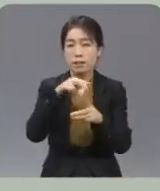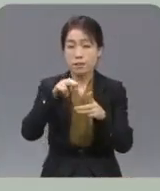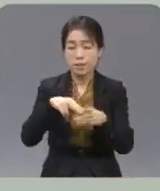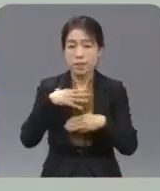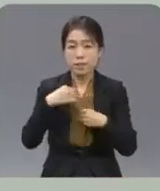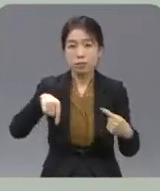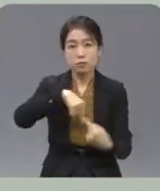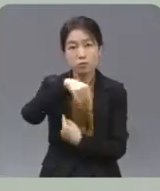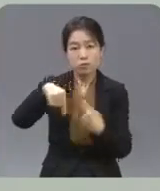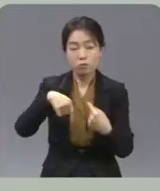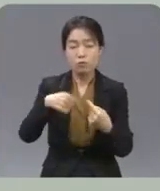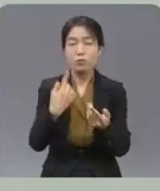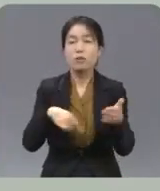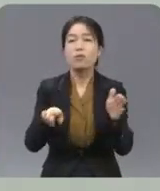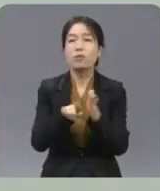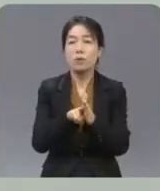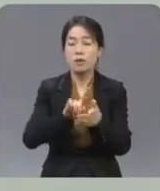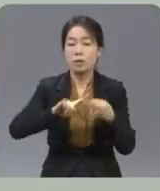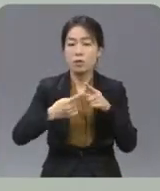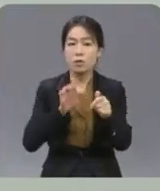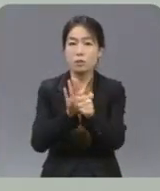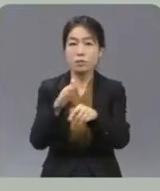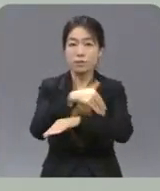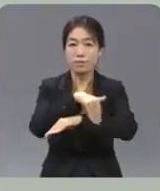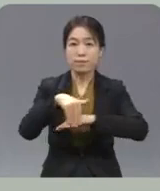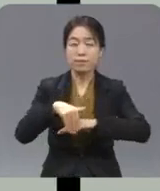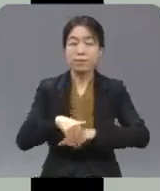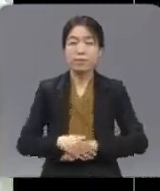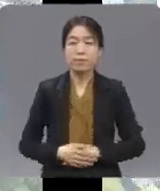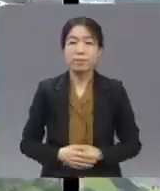안정적이고 효율적인 운영을 위해 상호 협력할 예정입니다.